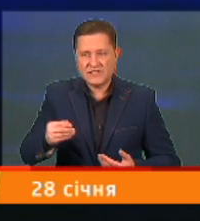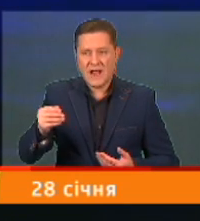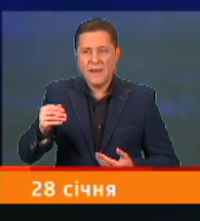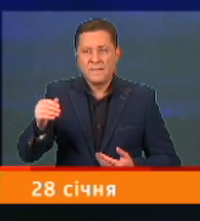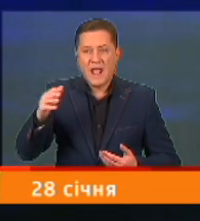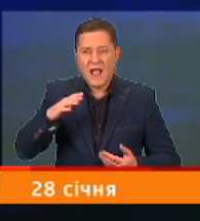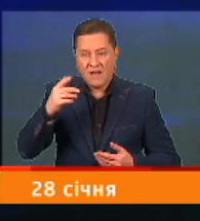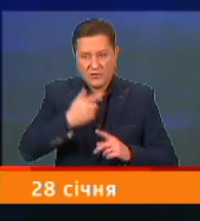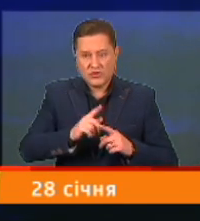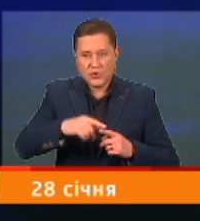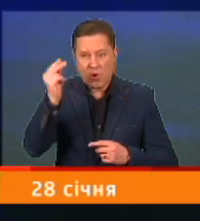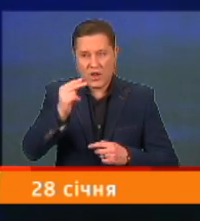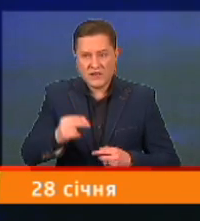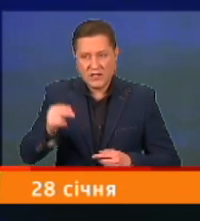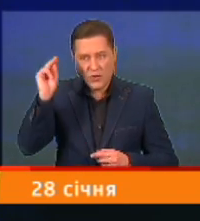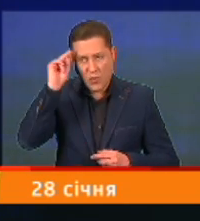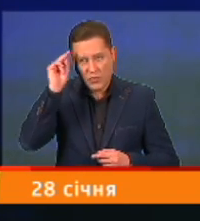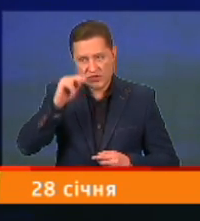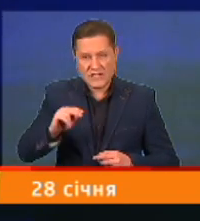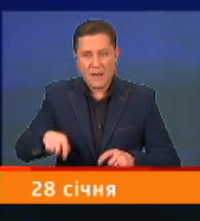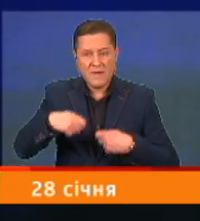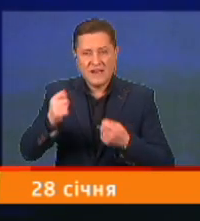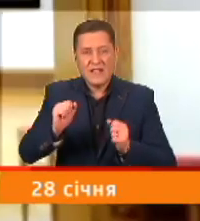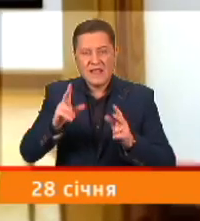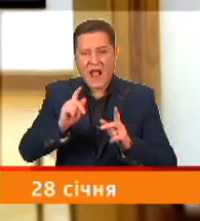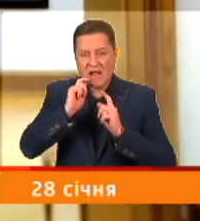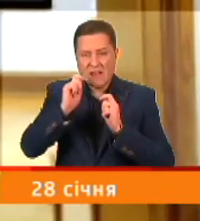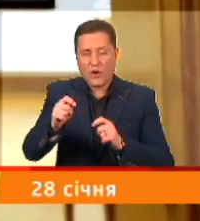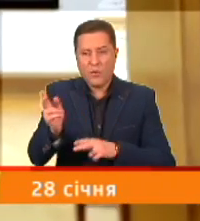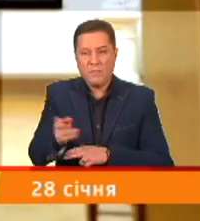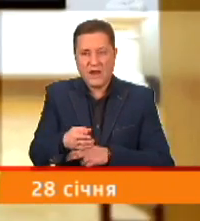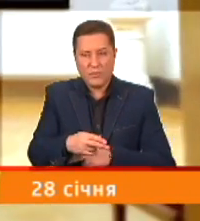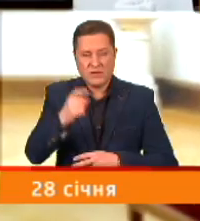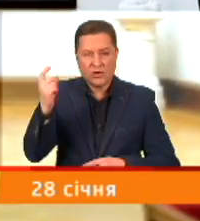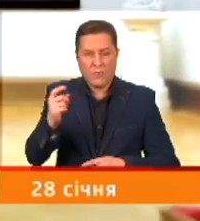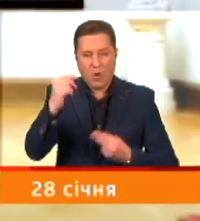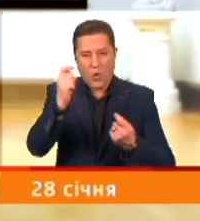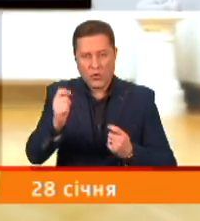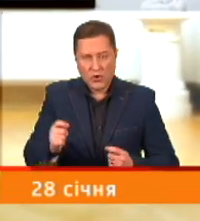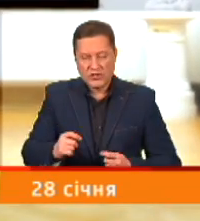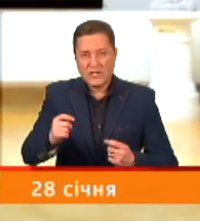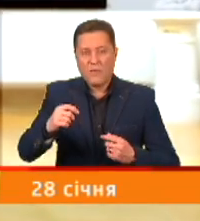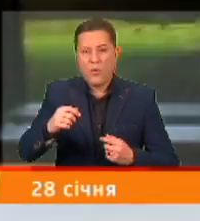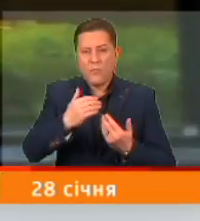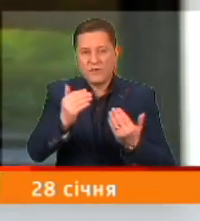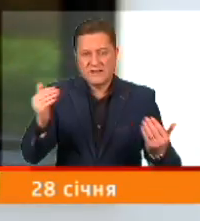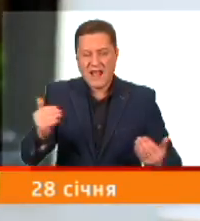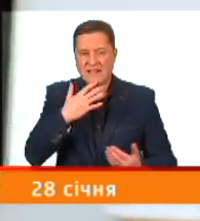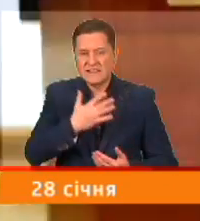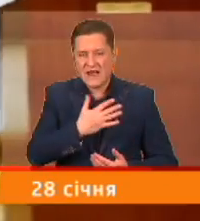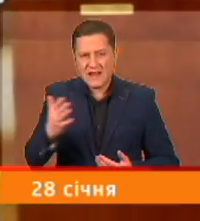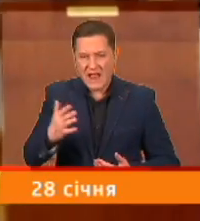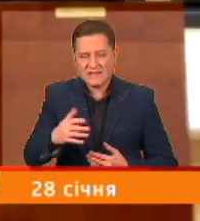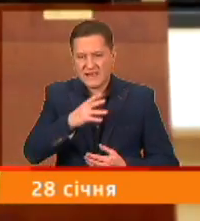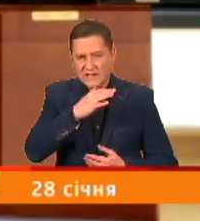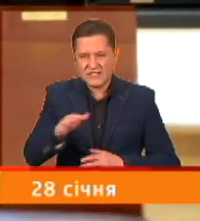після смерті автора його учні передали як дарунок Маріупольському художньому музею. Але за радянських часів її